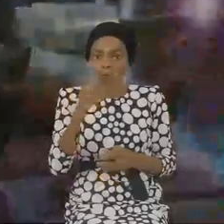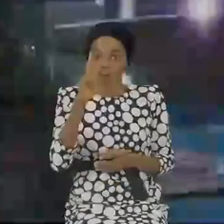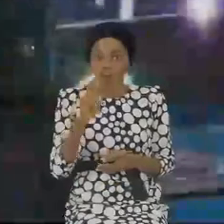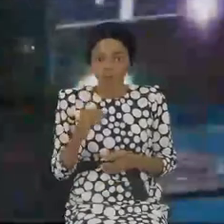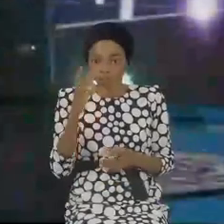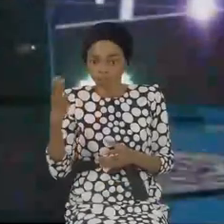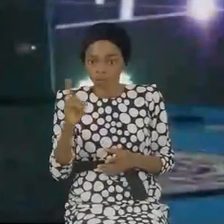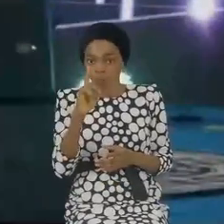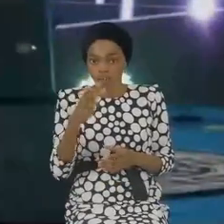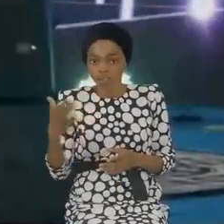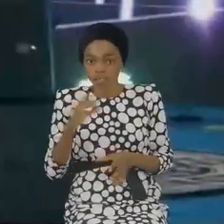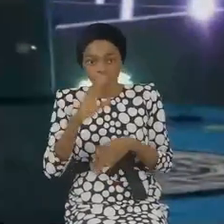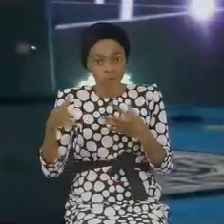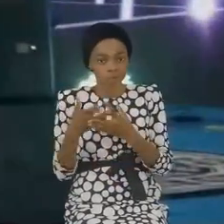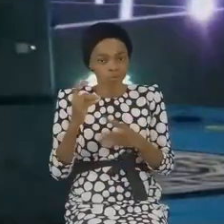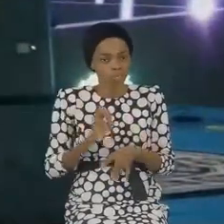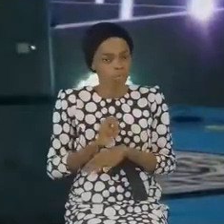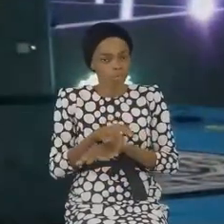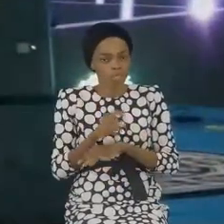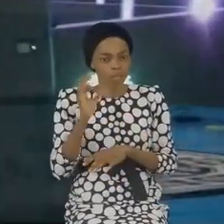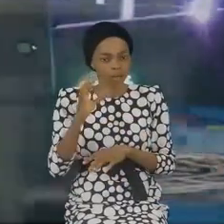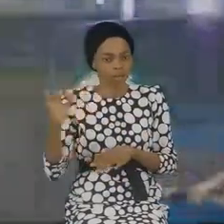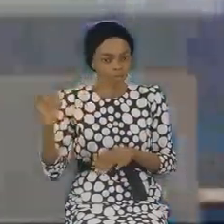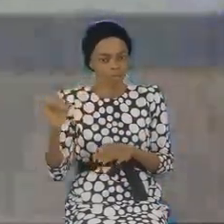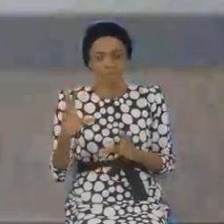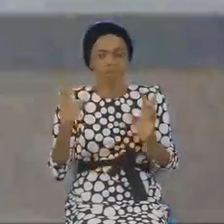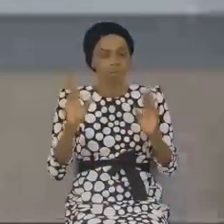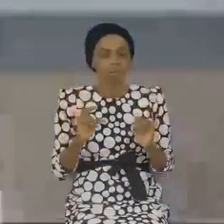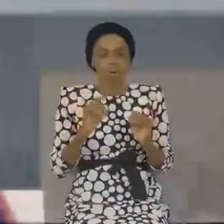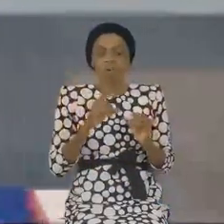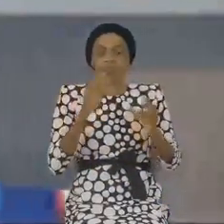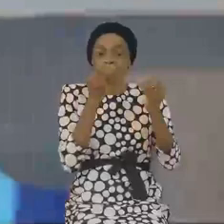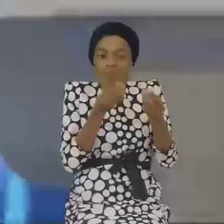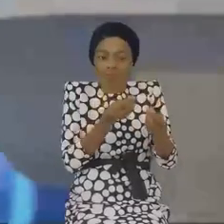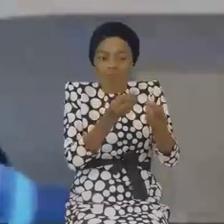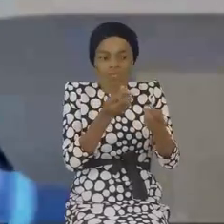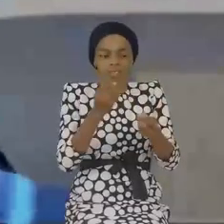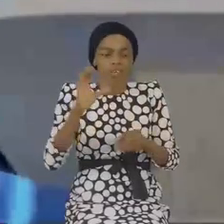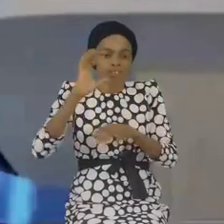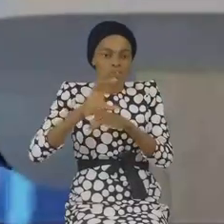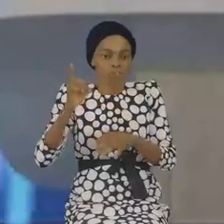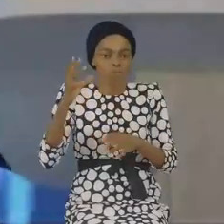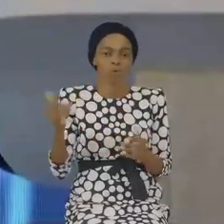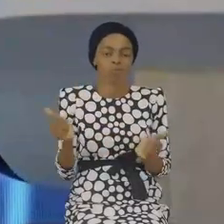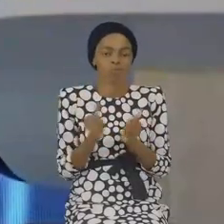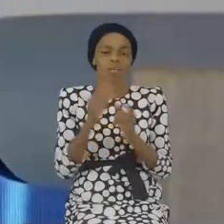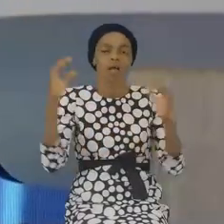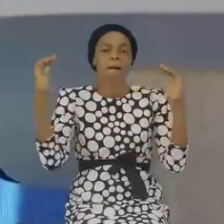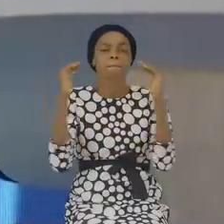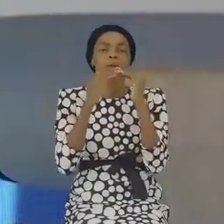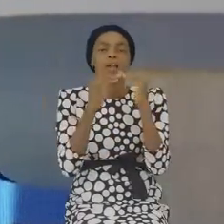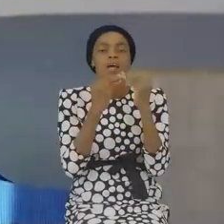d'un seul sujet dans tous les messages. Percez l'église du Seigneur avec un repas équilibré. Dieu